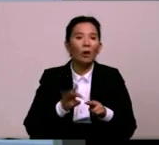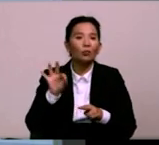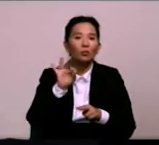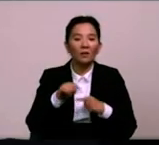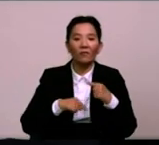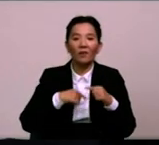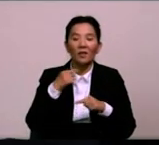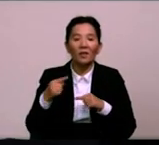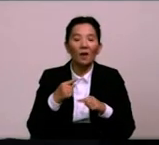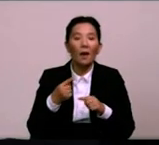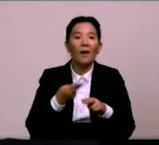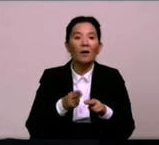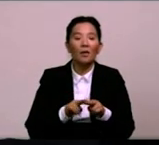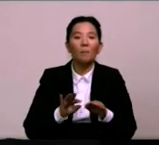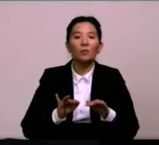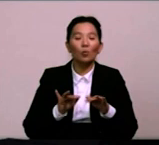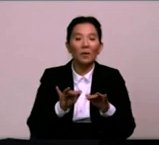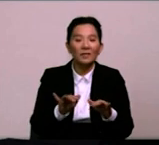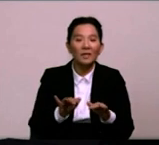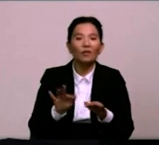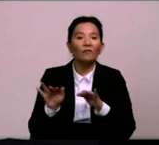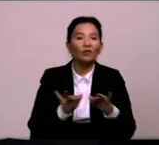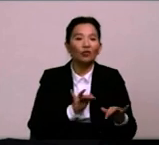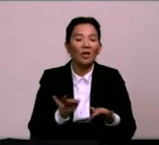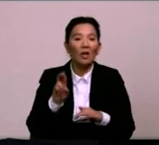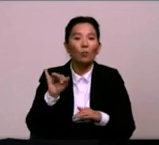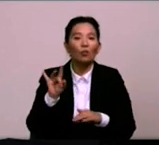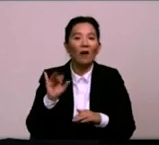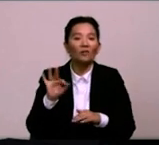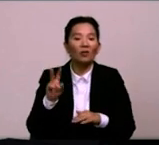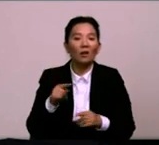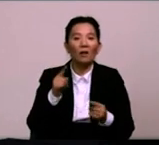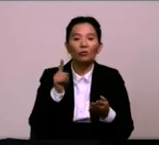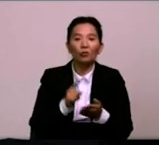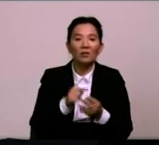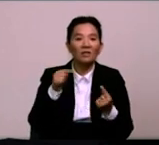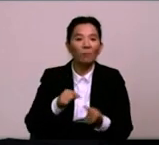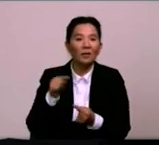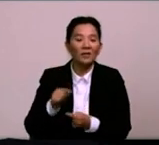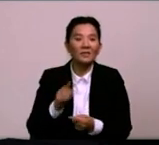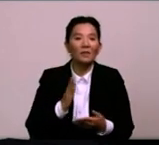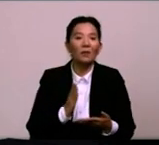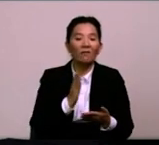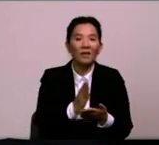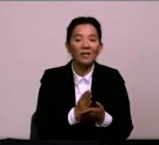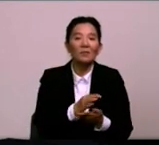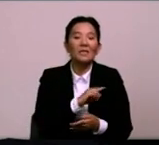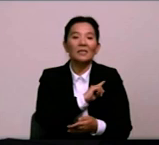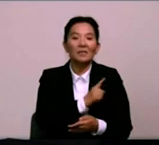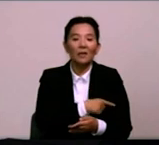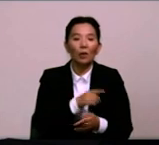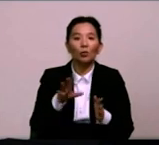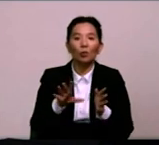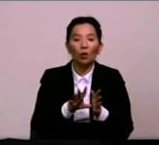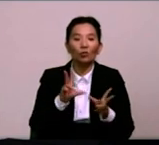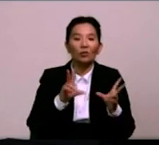Буравчика? Поступательное движение Буравчика должно совпадать с направлением силы тока в проводнике,